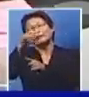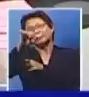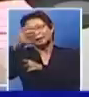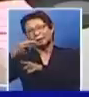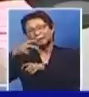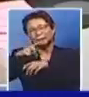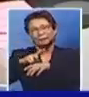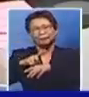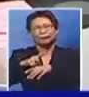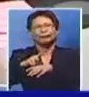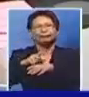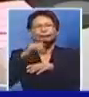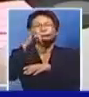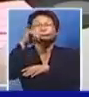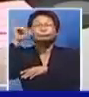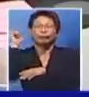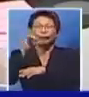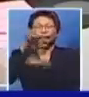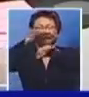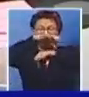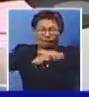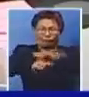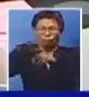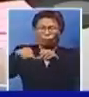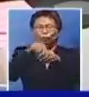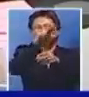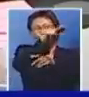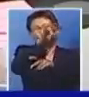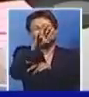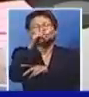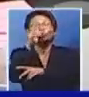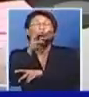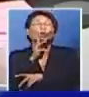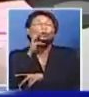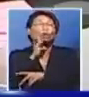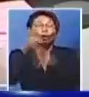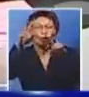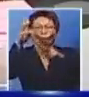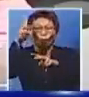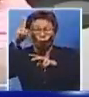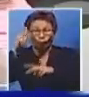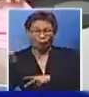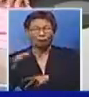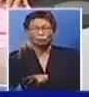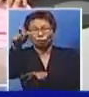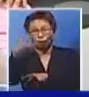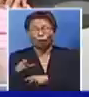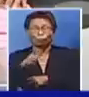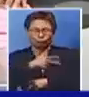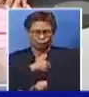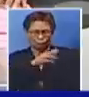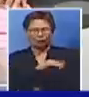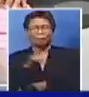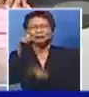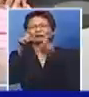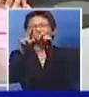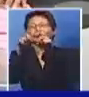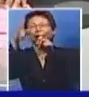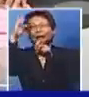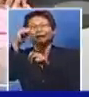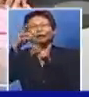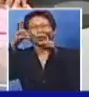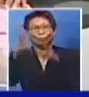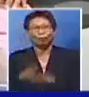Sungai Koyan malam tadi. Penahanan melibatkan 27 orang wanita warga Vietnam, seorang wanita warga Indonesia dan 11 orang lelaki